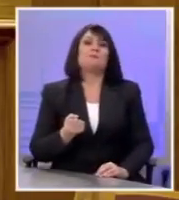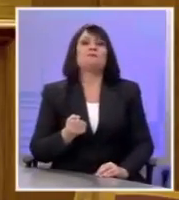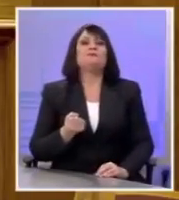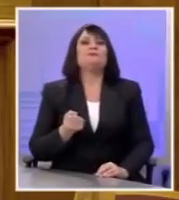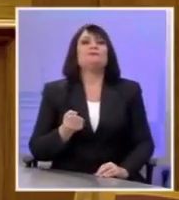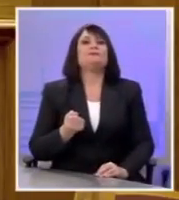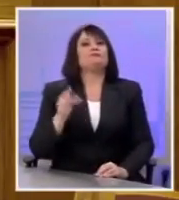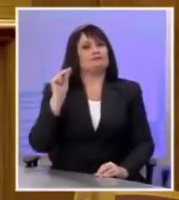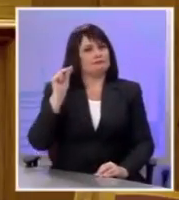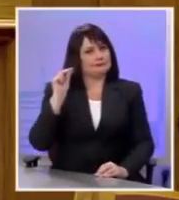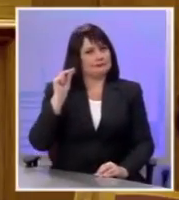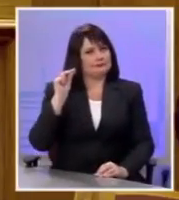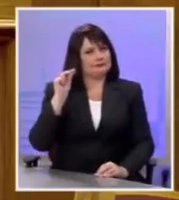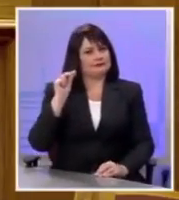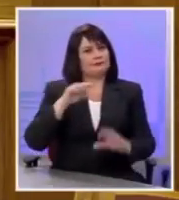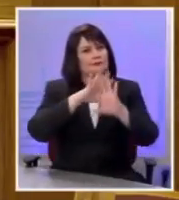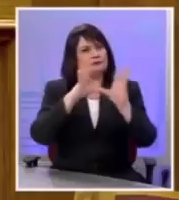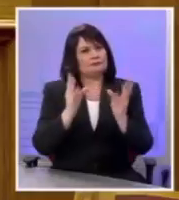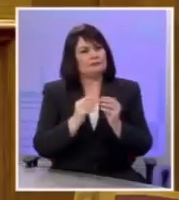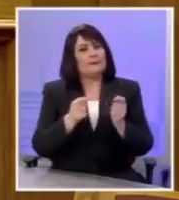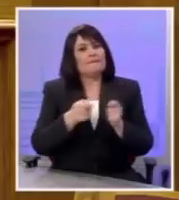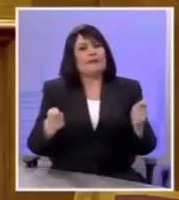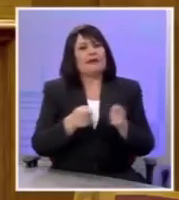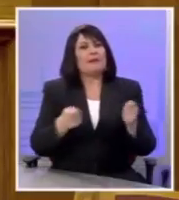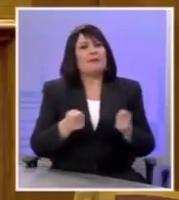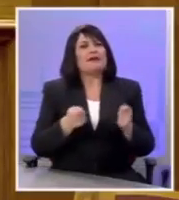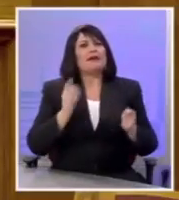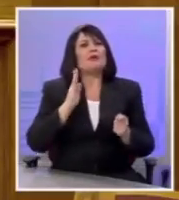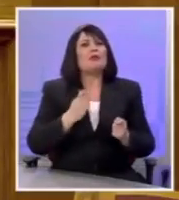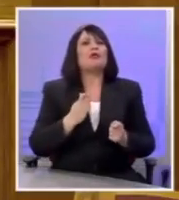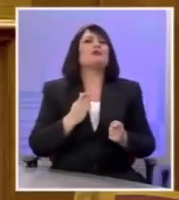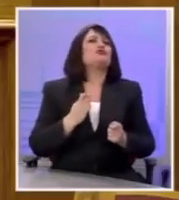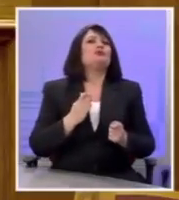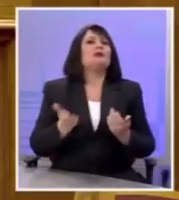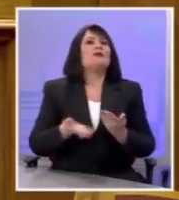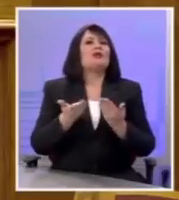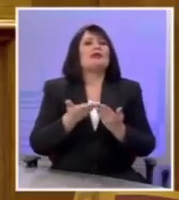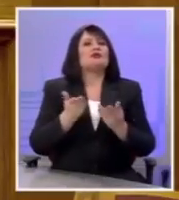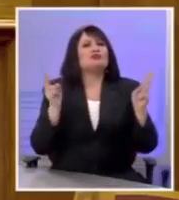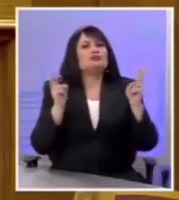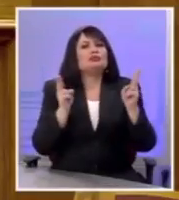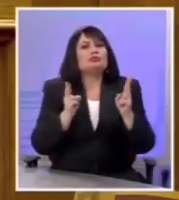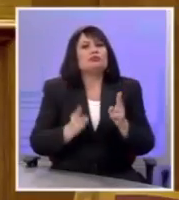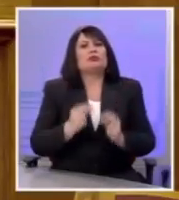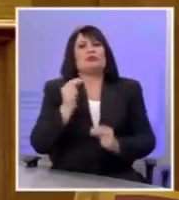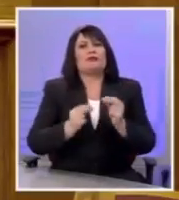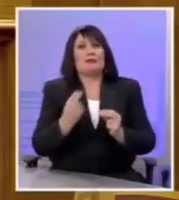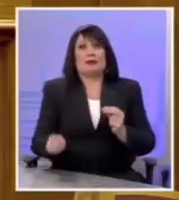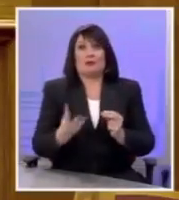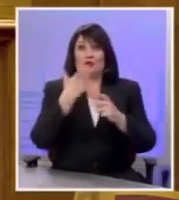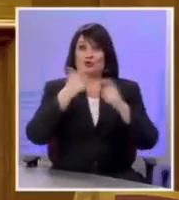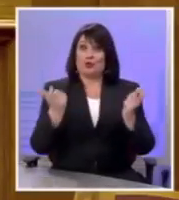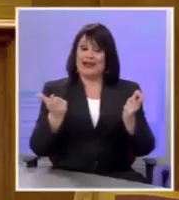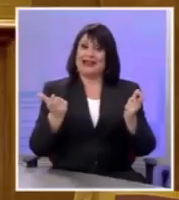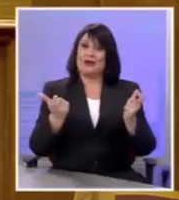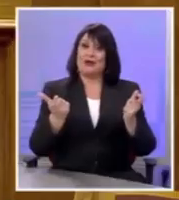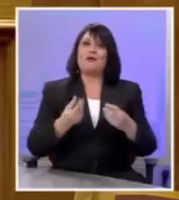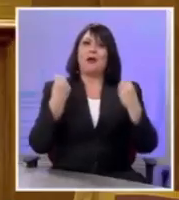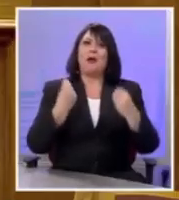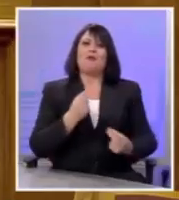έχουμε δεσμευτεί στη λήψη όλων εκείνων των μέτρων που θα ελαχιστοποιήσουν τα προβλήματα έναρξης της νέας σχολικής χρονιάς και